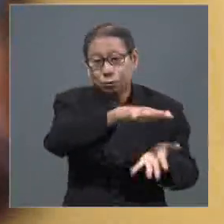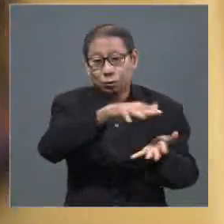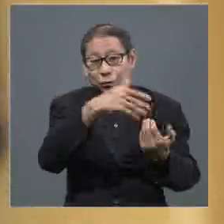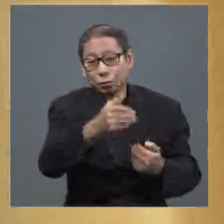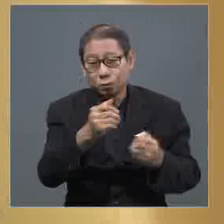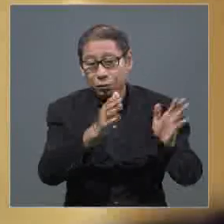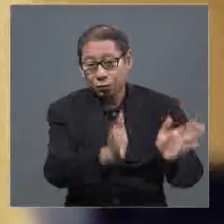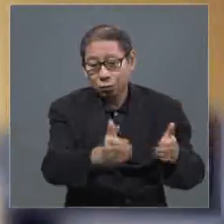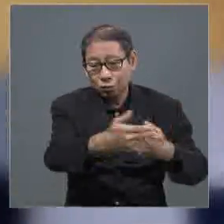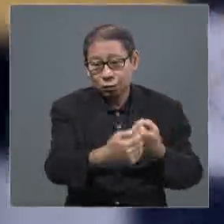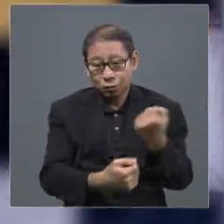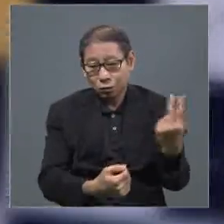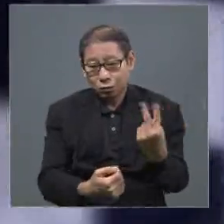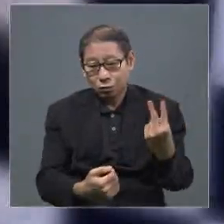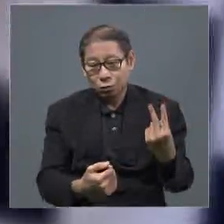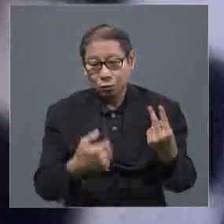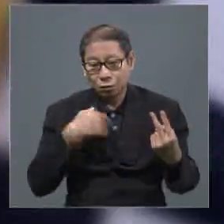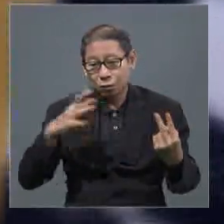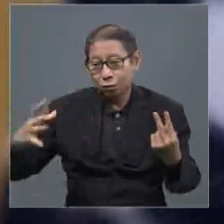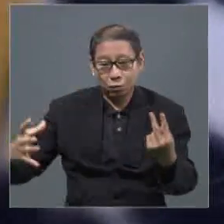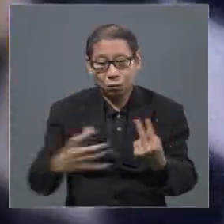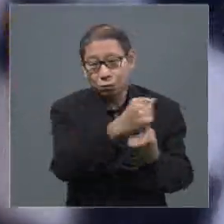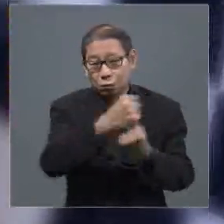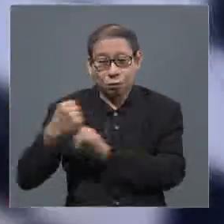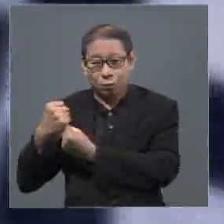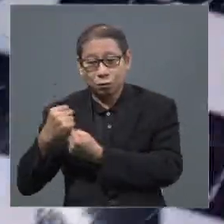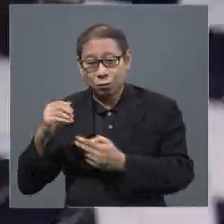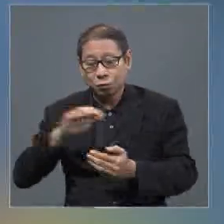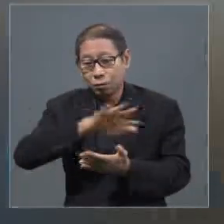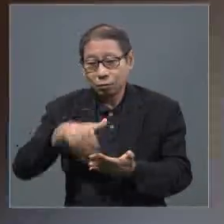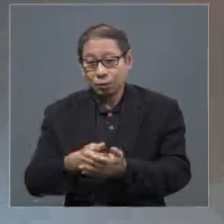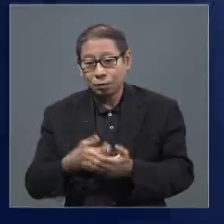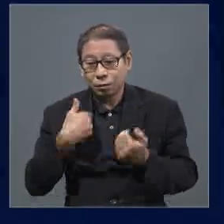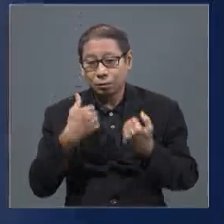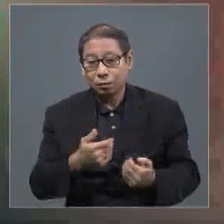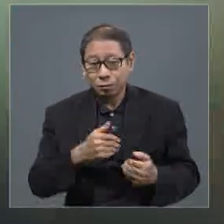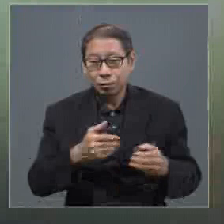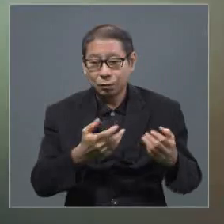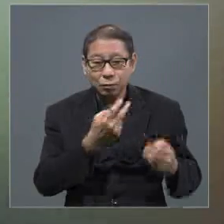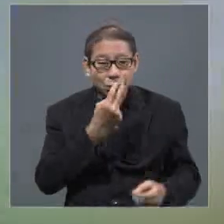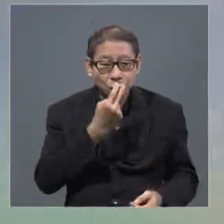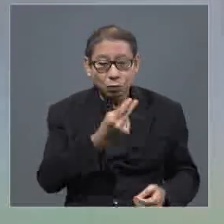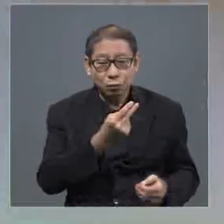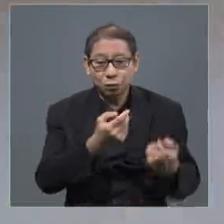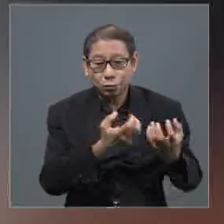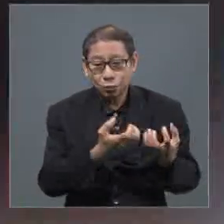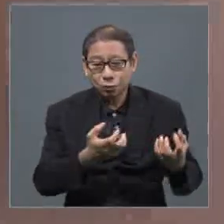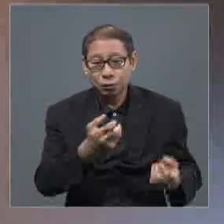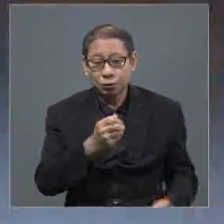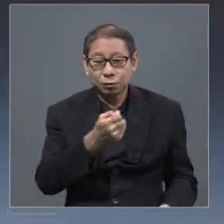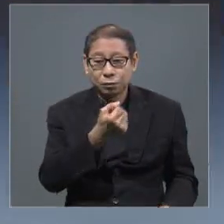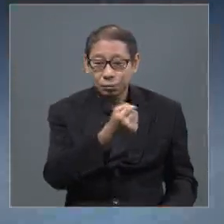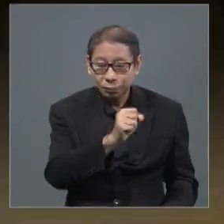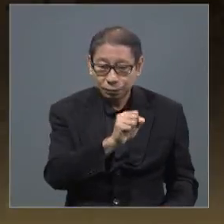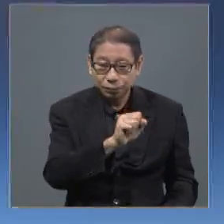ครับสุดท้ายก็เลยตรวจแล้วก็ยึดของกลางเอาไว้ทั้งหมดเลยนะครับประกอบไปด้วยเครื่องบุหรี่ไฟฟ้า 10เครื่องหัว